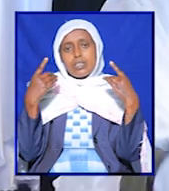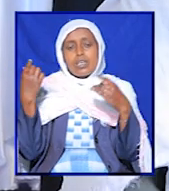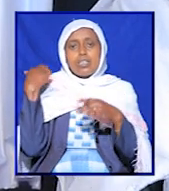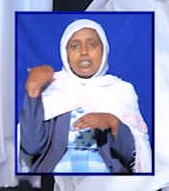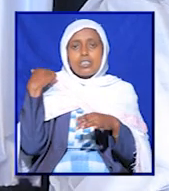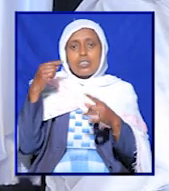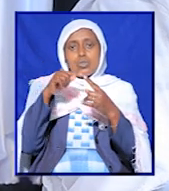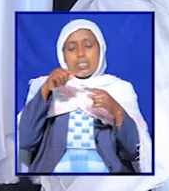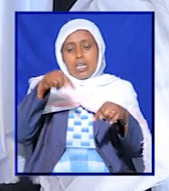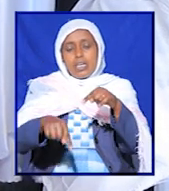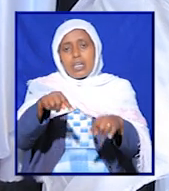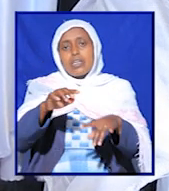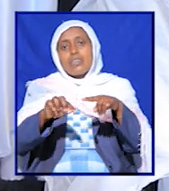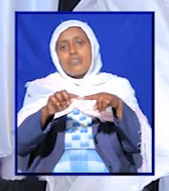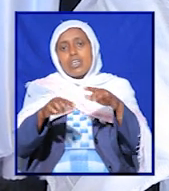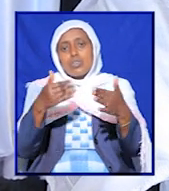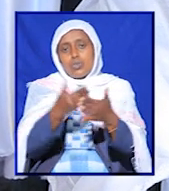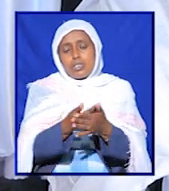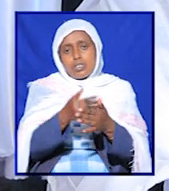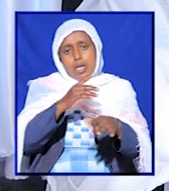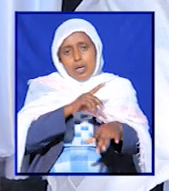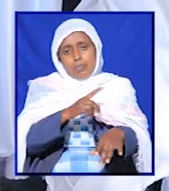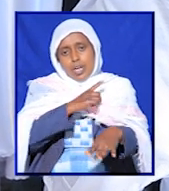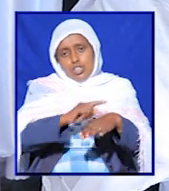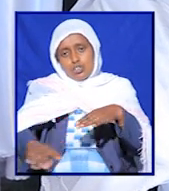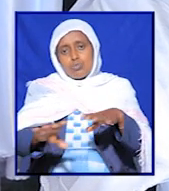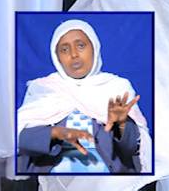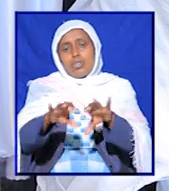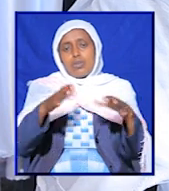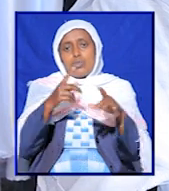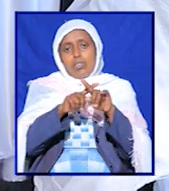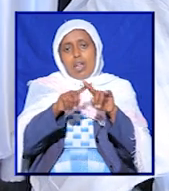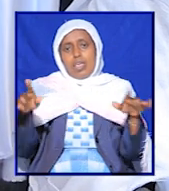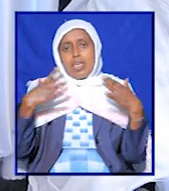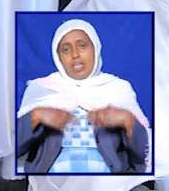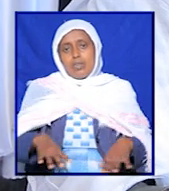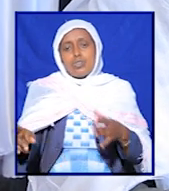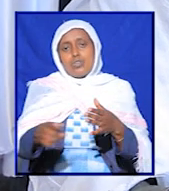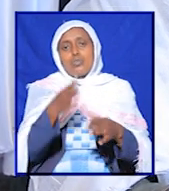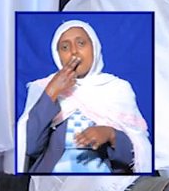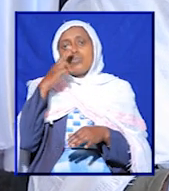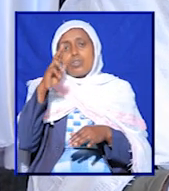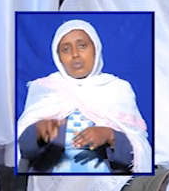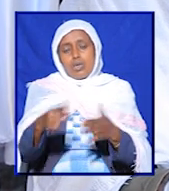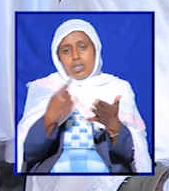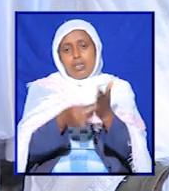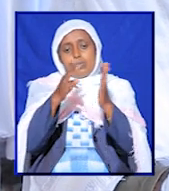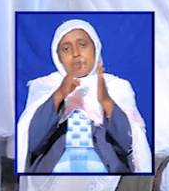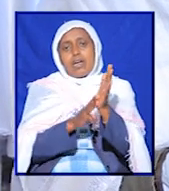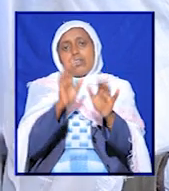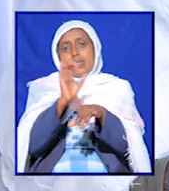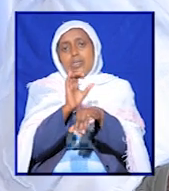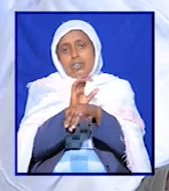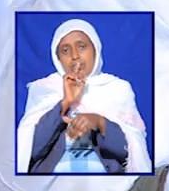ከተከሻቸው እስከ እግር ጥፍራቸው ድረስ እንዲለብሱ በረጅሙ እንዲለብሱ የተለየ ልብስ እንዲኖር ታዟል። ተስርዓተ ቤተክርስቲያን